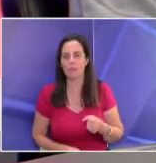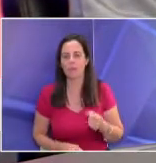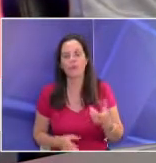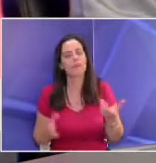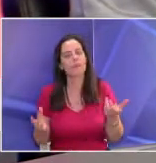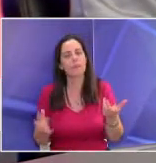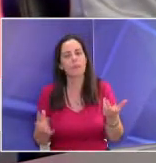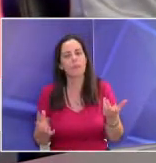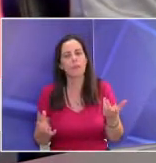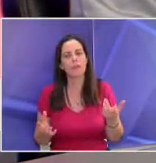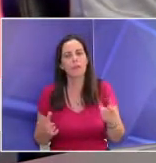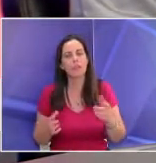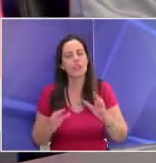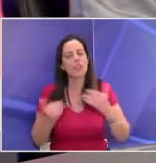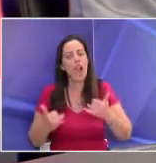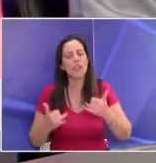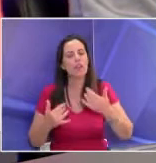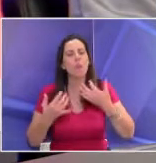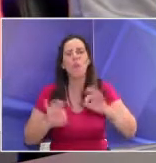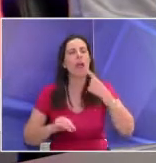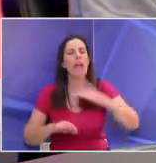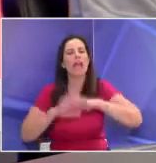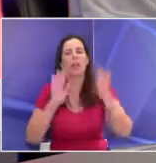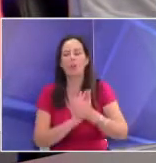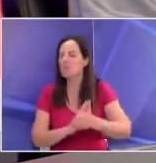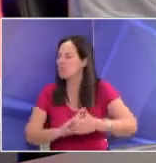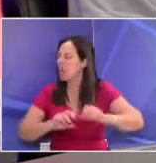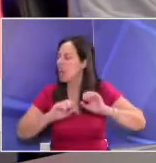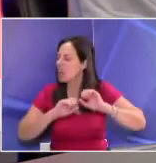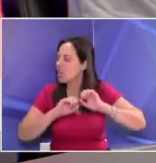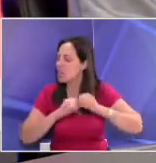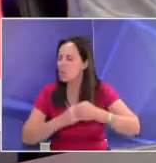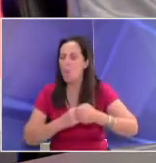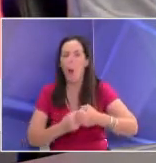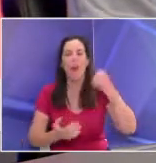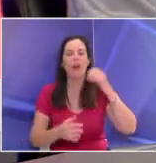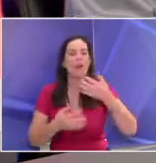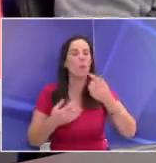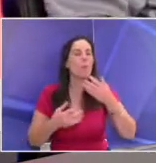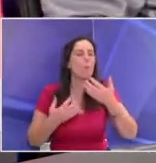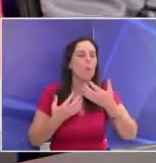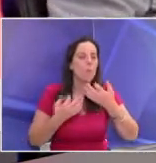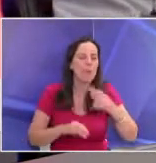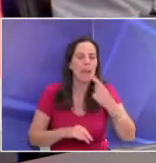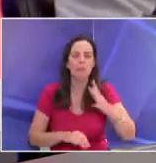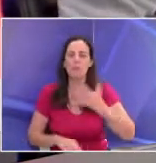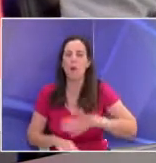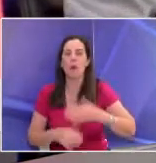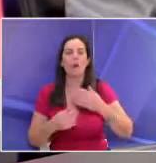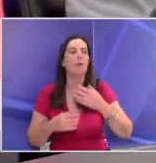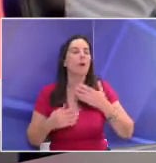פתחו את חרצובות הלשון, מותר להגיד דברים, לשבור טאבו, אתה יכול להגיד מה שאתה רוצה יותר, אתה נלחם.